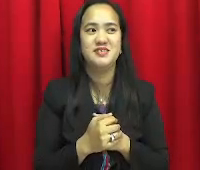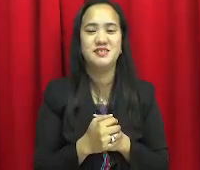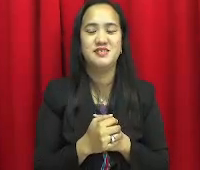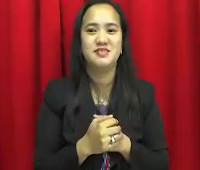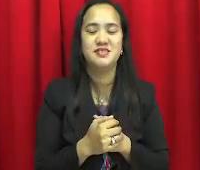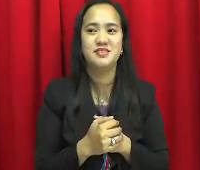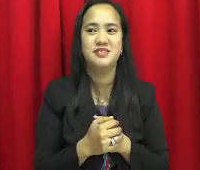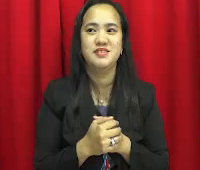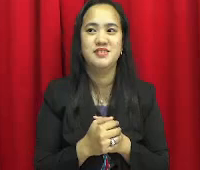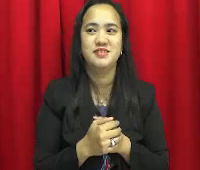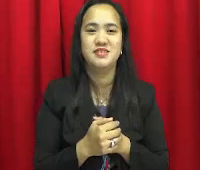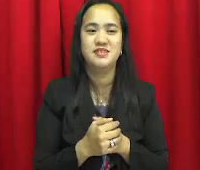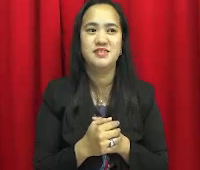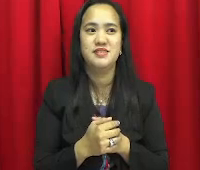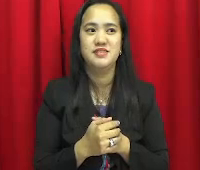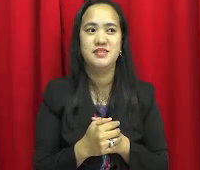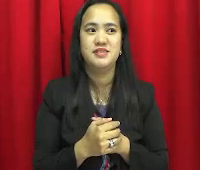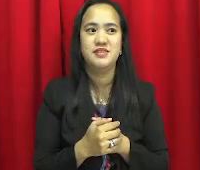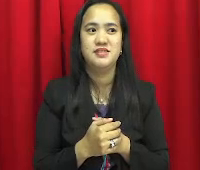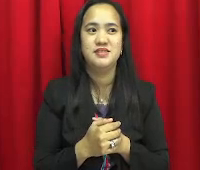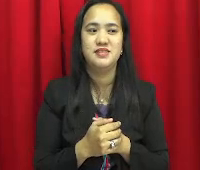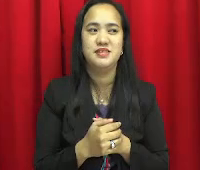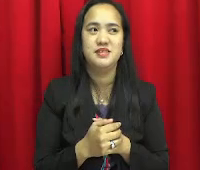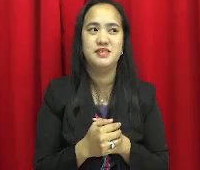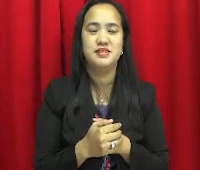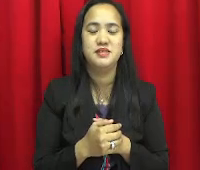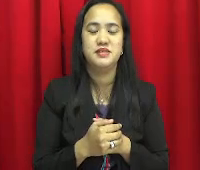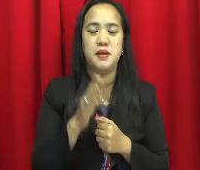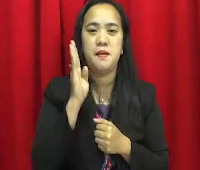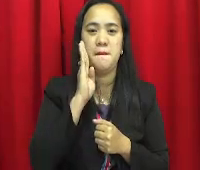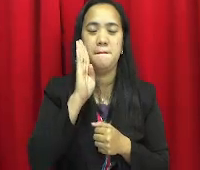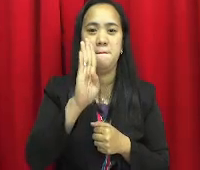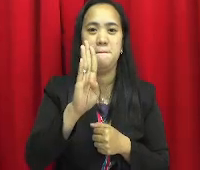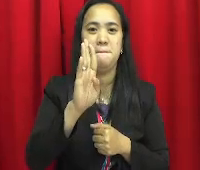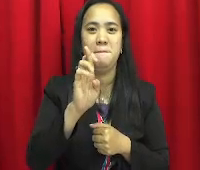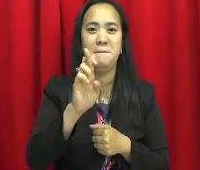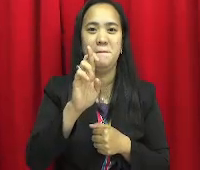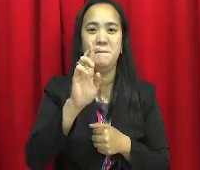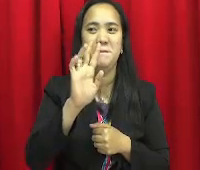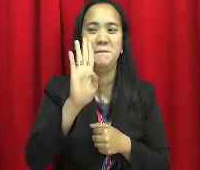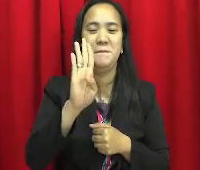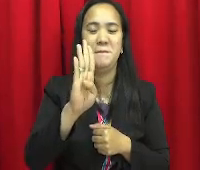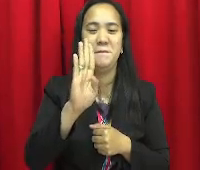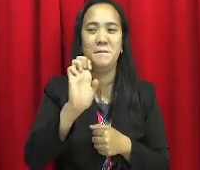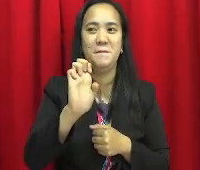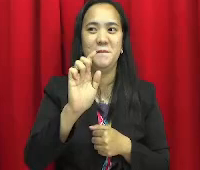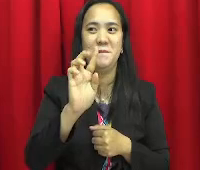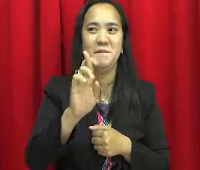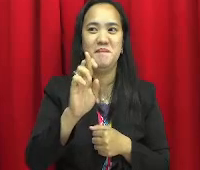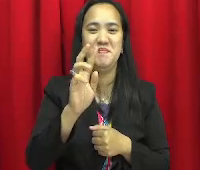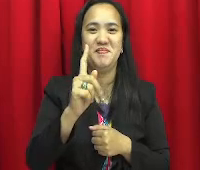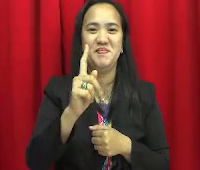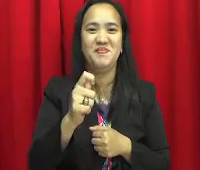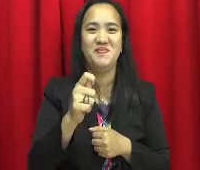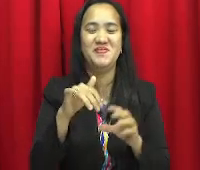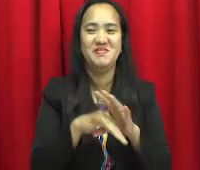know. Si Bert, wala pa. Ni sa kalingkingan ng kaligtasan, wala pa yun.